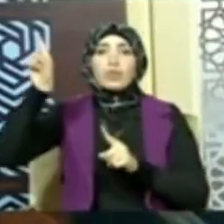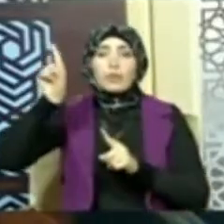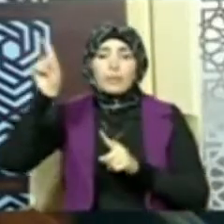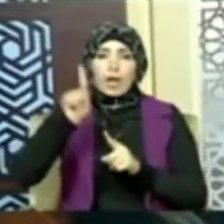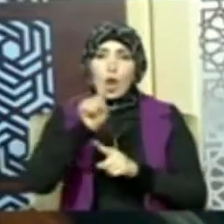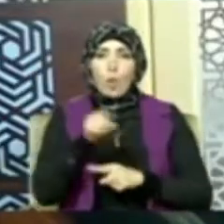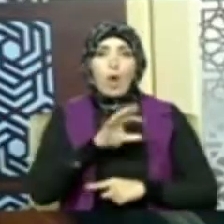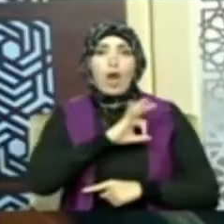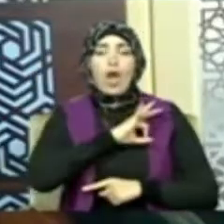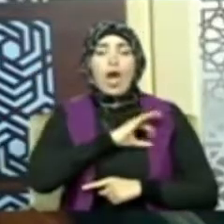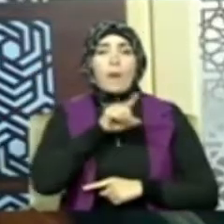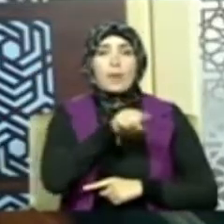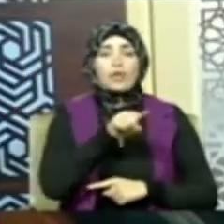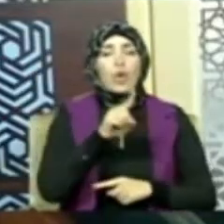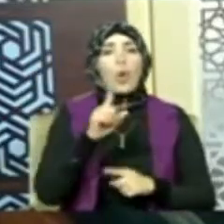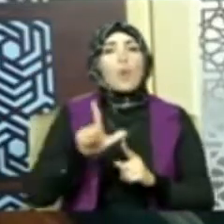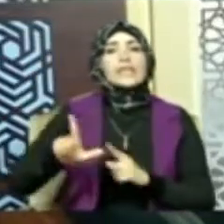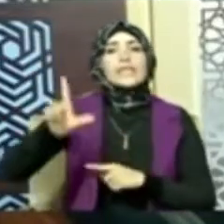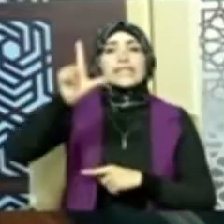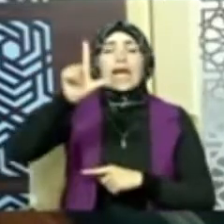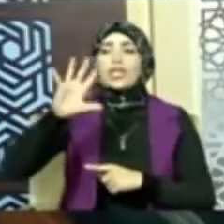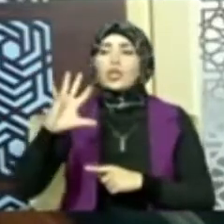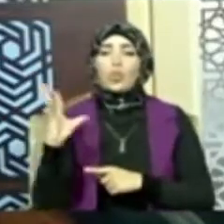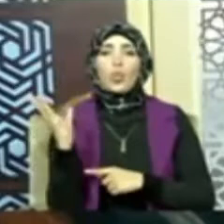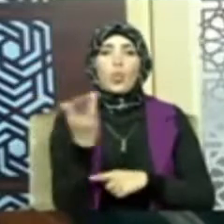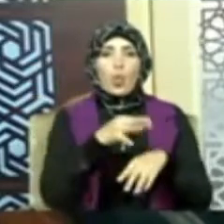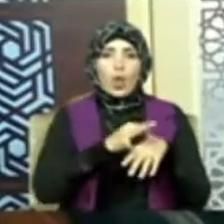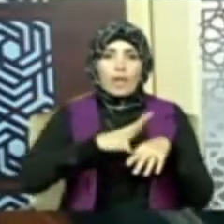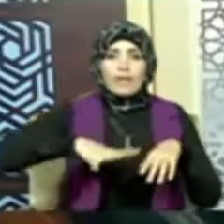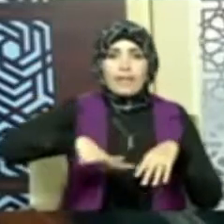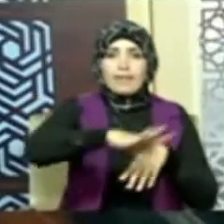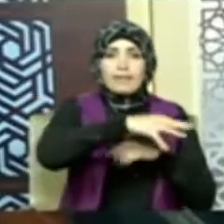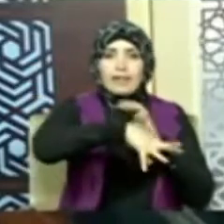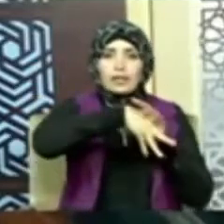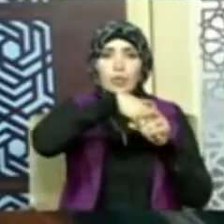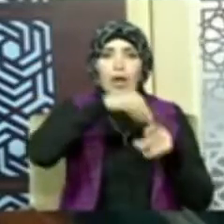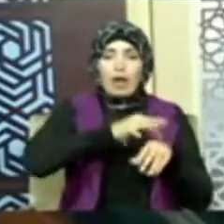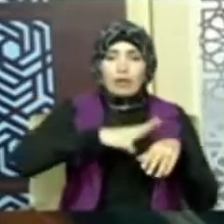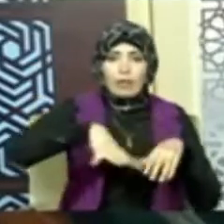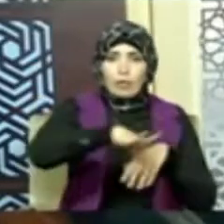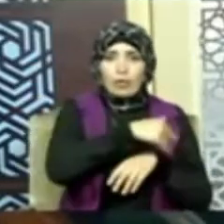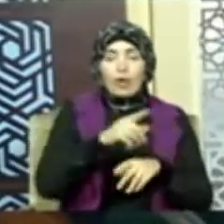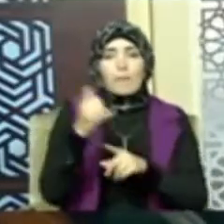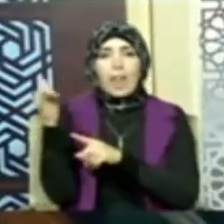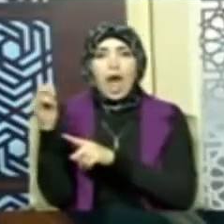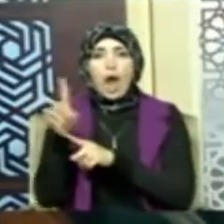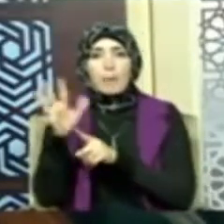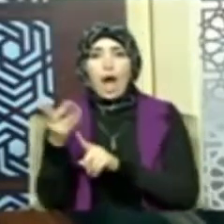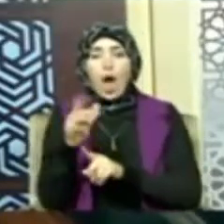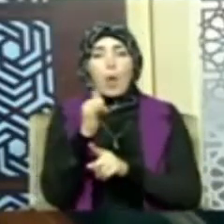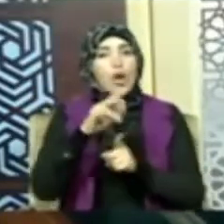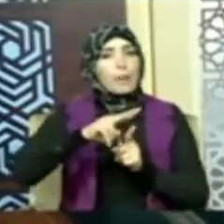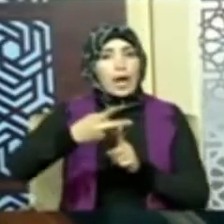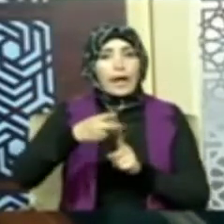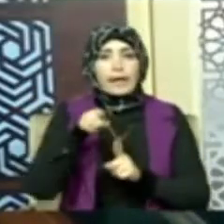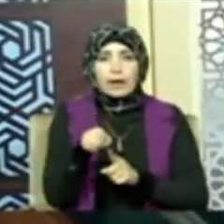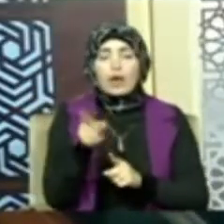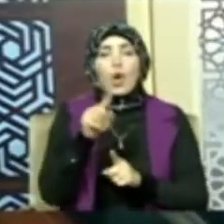ورحمته وسيد الخلق من عرب ومن عجم. كيف